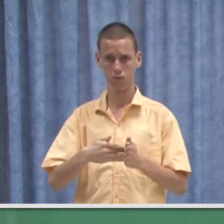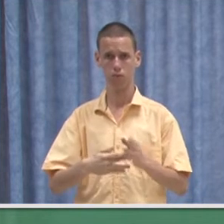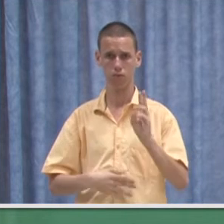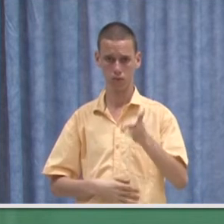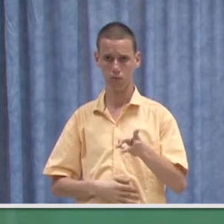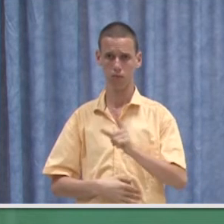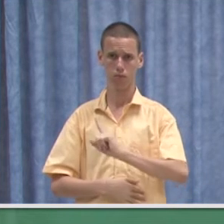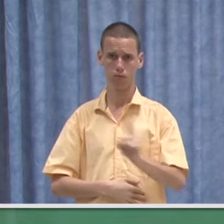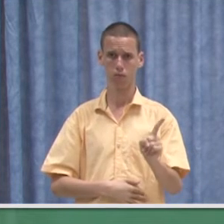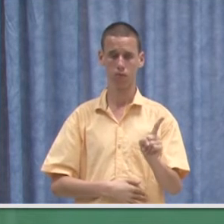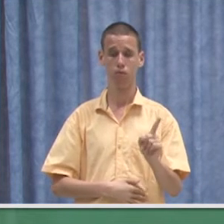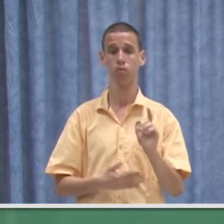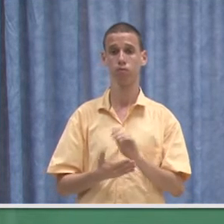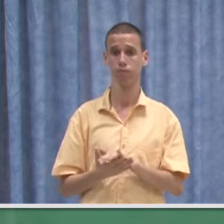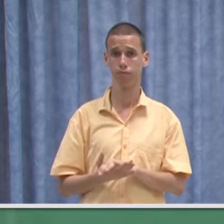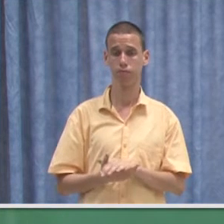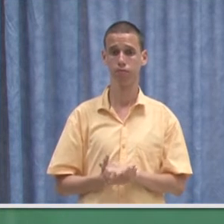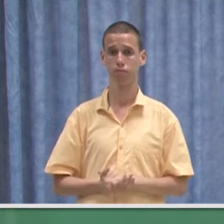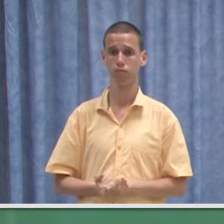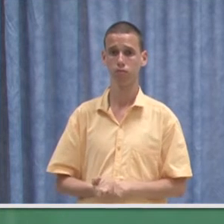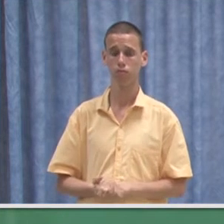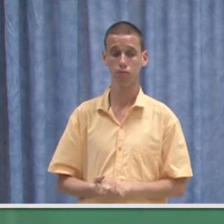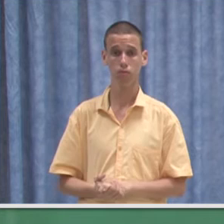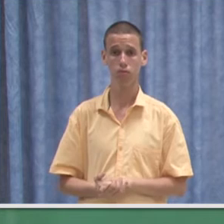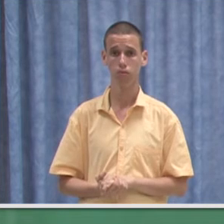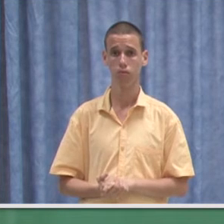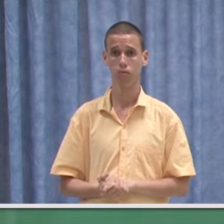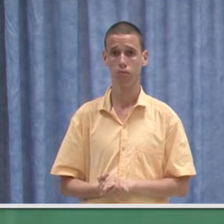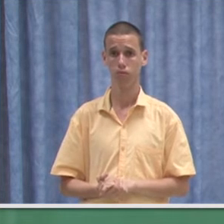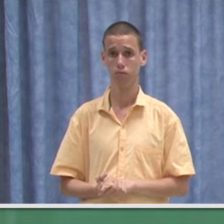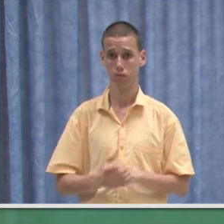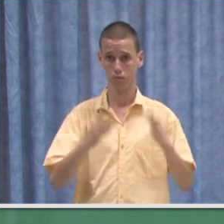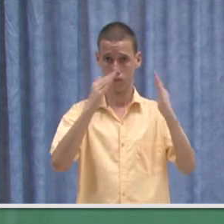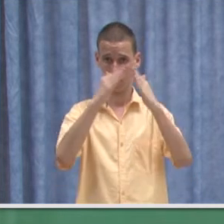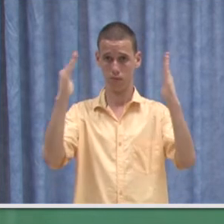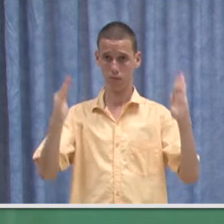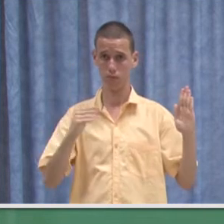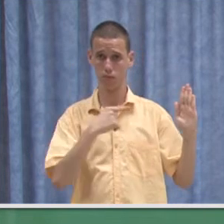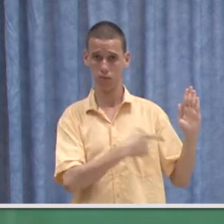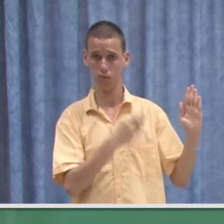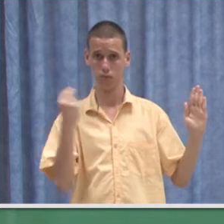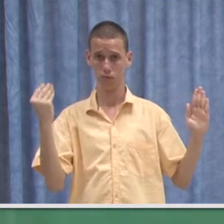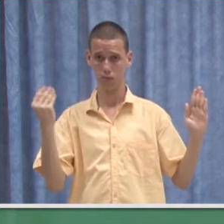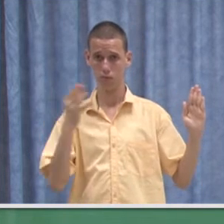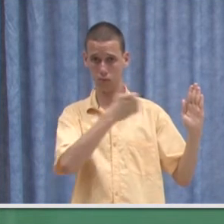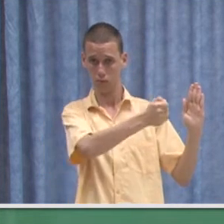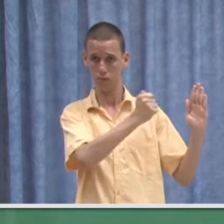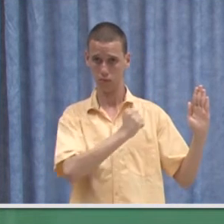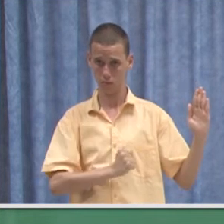Par exemple, petit casino, il y a des guidelines qui nous fait pour les autres et il y a un travail qui nous fait avec les autres. Quoi que les autres capables de faire, quoi que les autres pas capables de